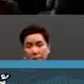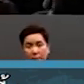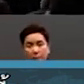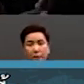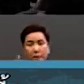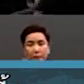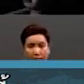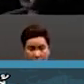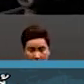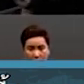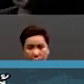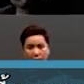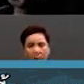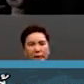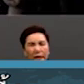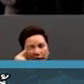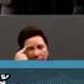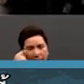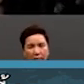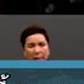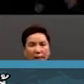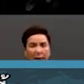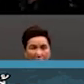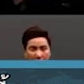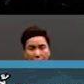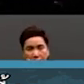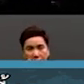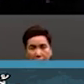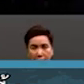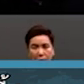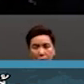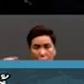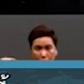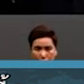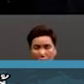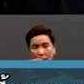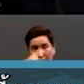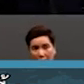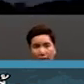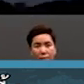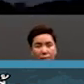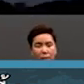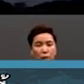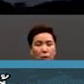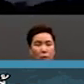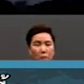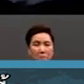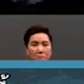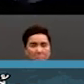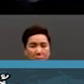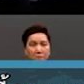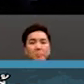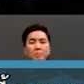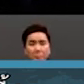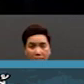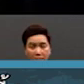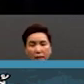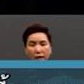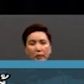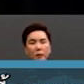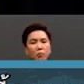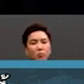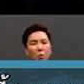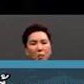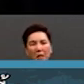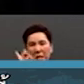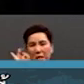ากาศเย็นในหลายพื้นที่และในบริเวณยอดดอยยอดภูเขาและยอดเขาจะมีอากาศหนาวจัดซึ่งทิศทางลมที่พัดปกคลุมบริเวณ